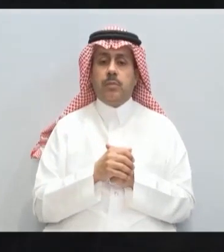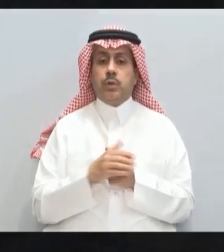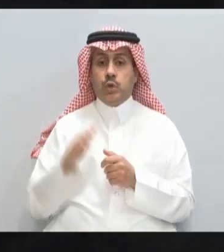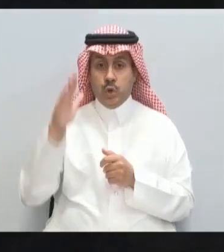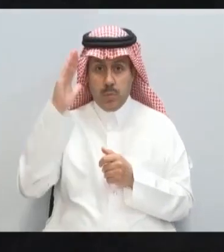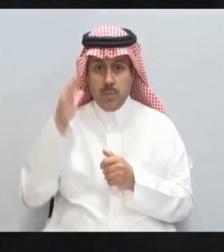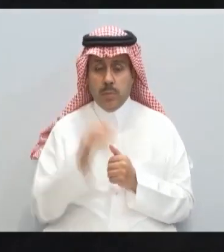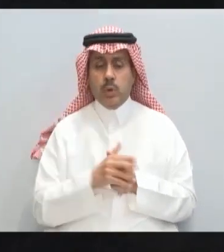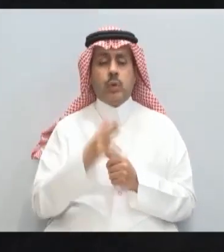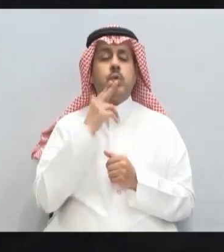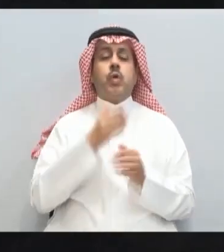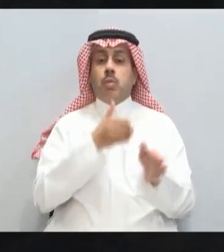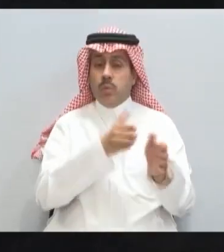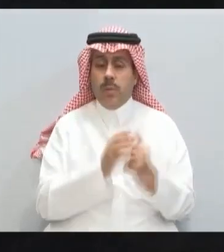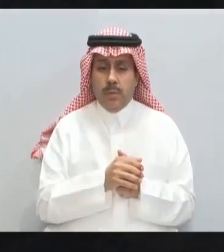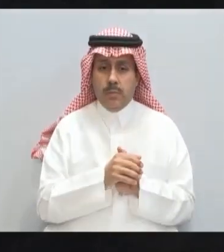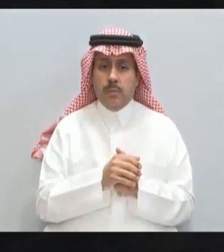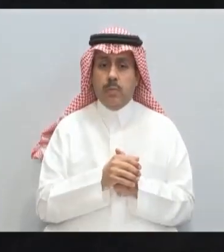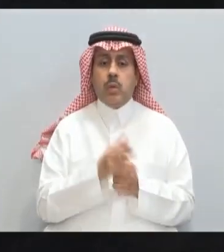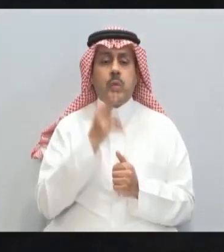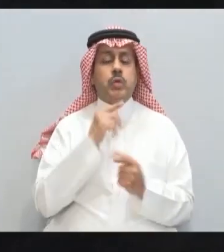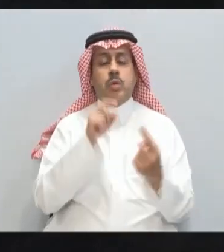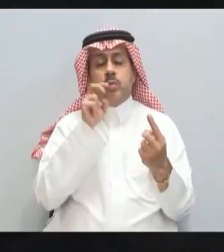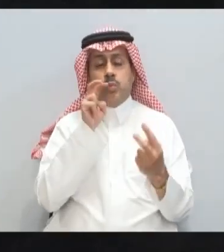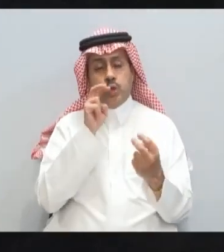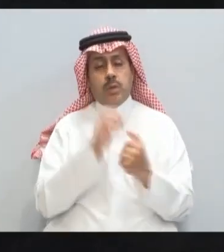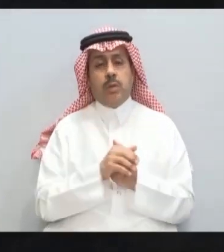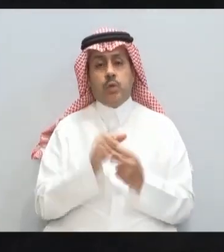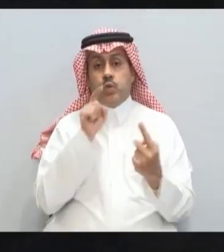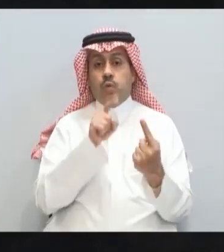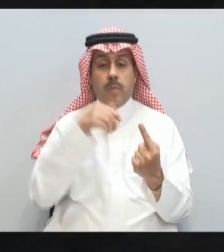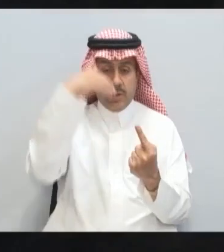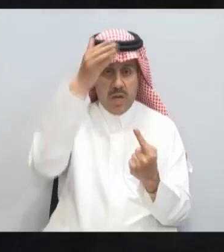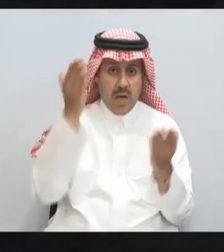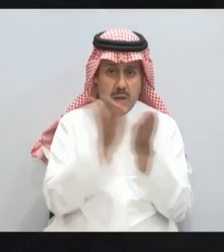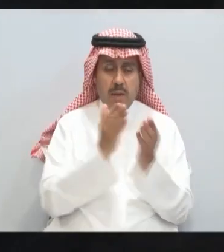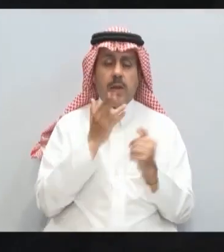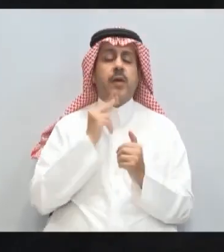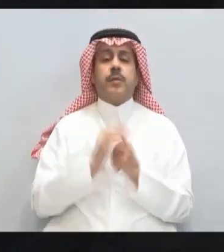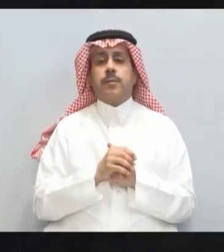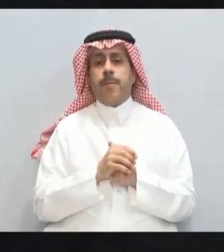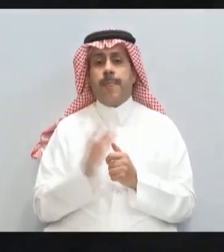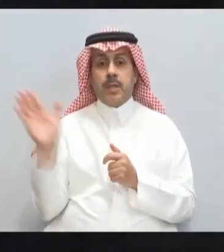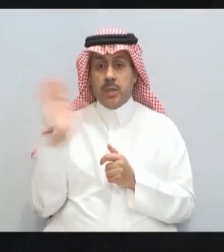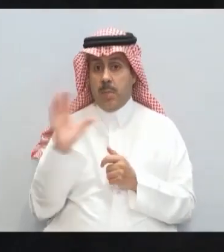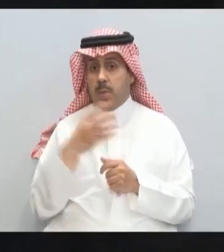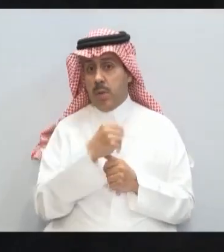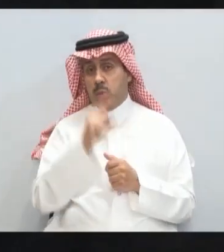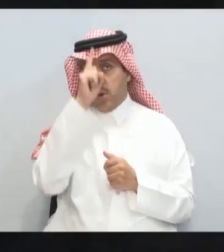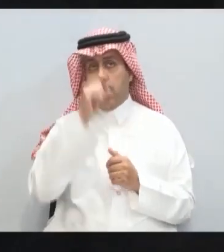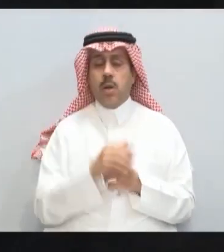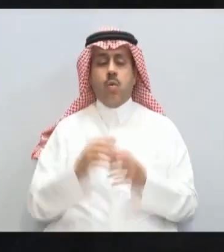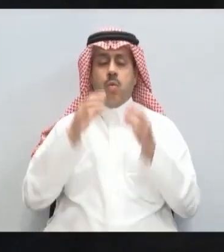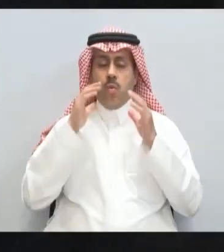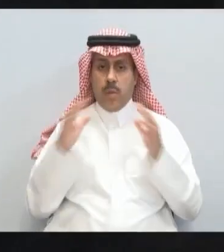اشكركم على طيب المتابعه وحسن المشاهده القاكم على خير باذن الله تعالى والسلام عليكم